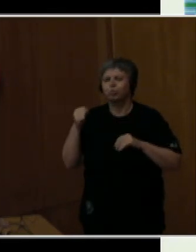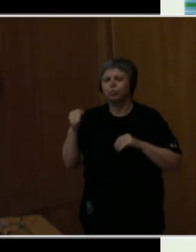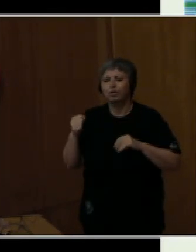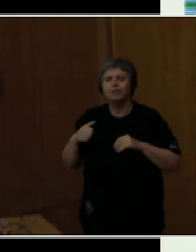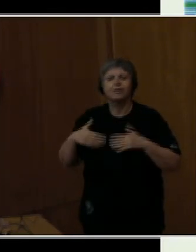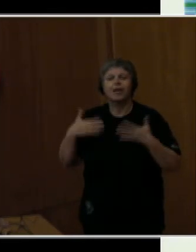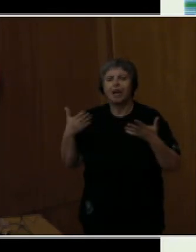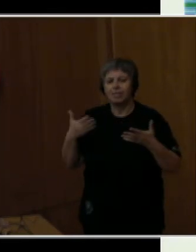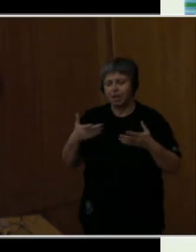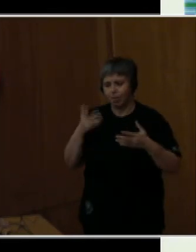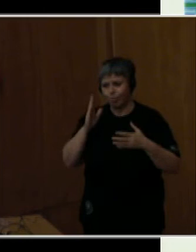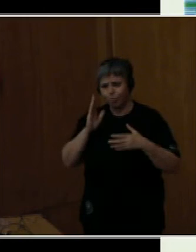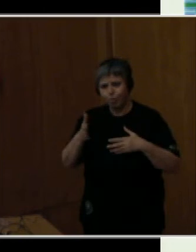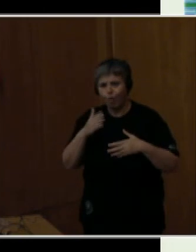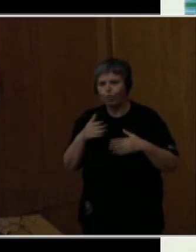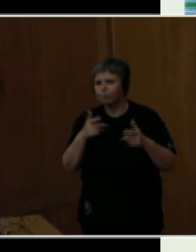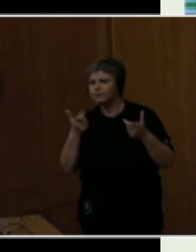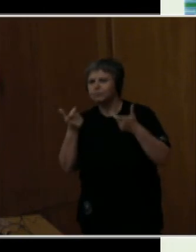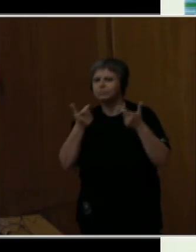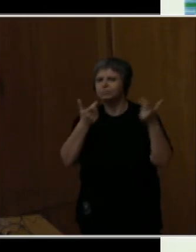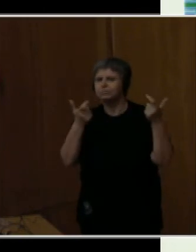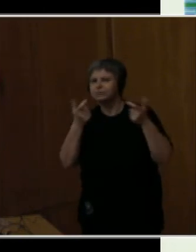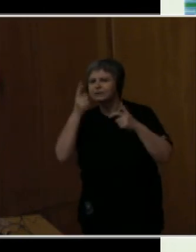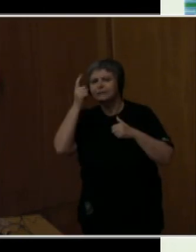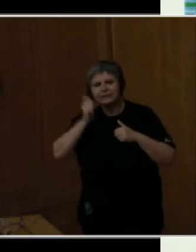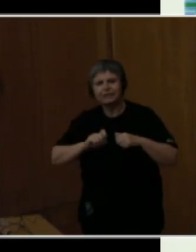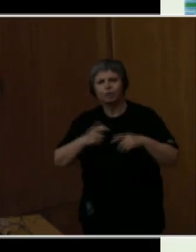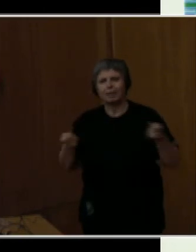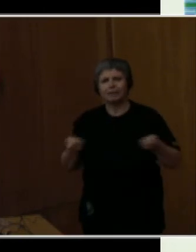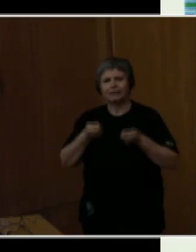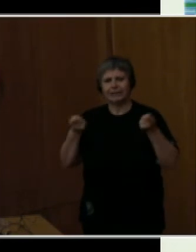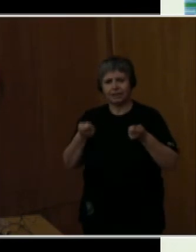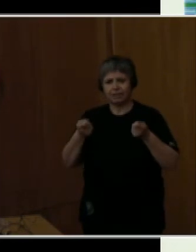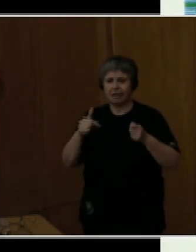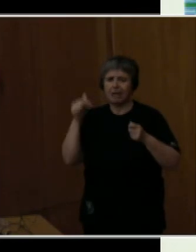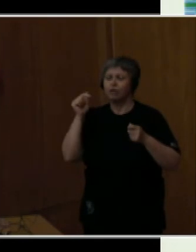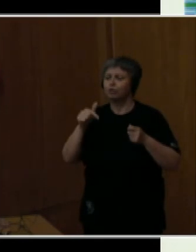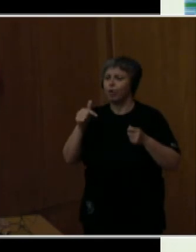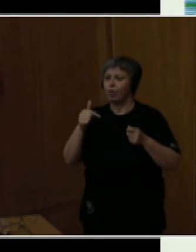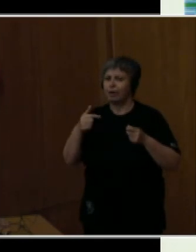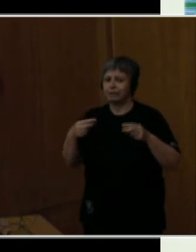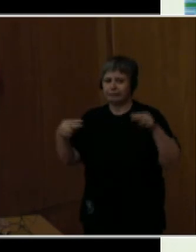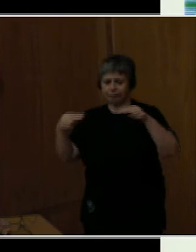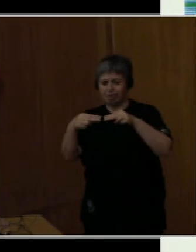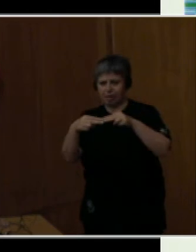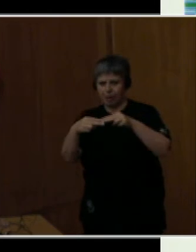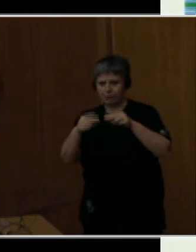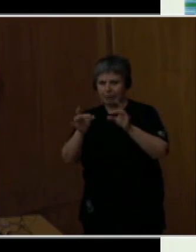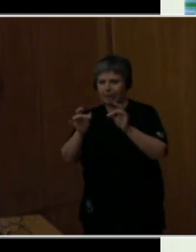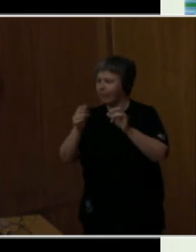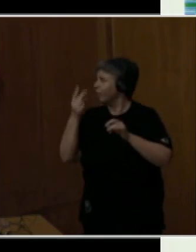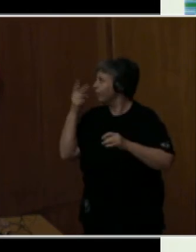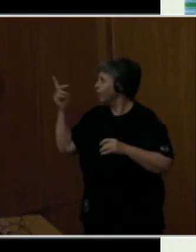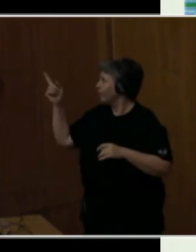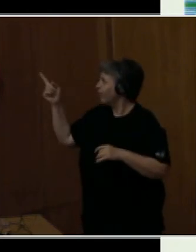effort για να παρακολουθούμε το δίκτυο. Έχουμε αυτά τα βυσματάκια πλέον και τα